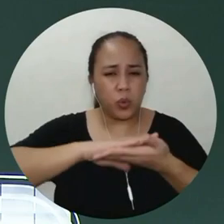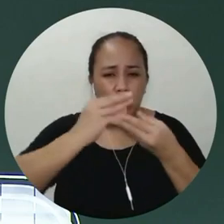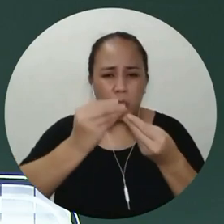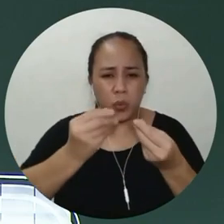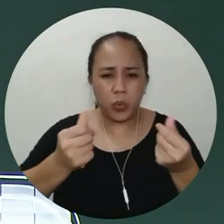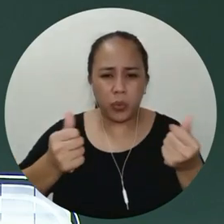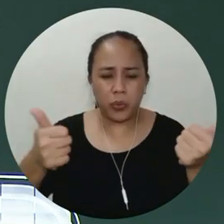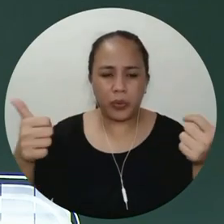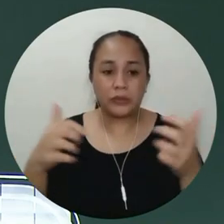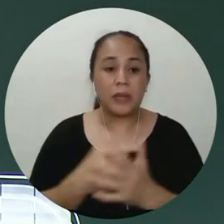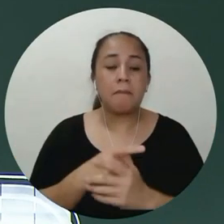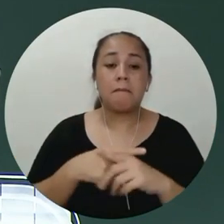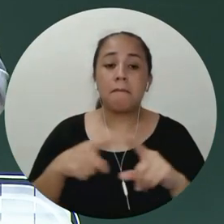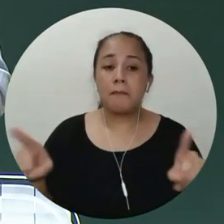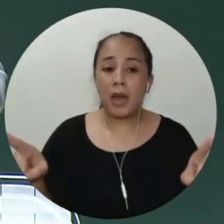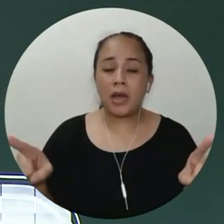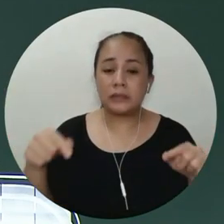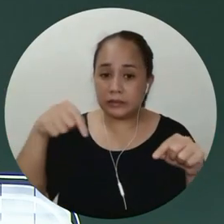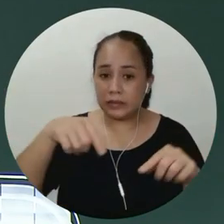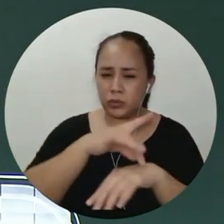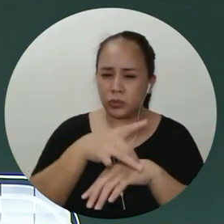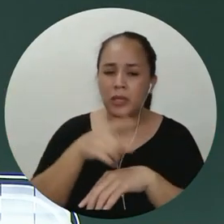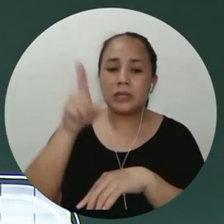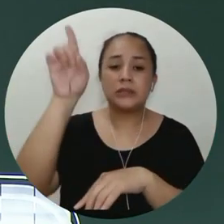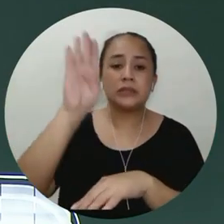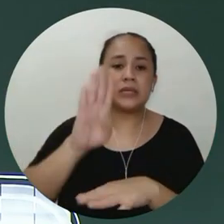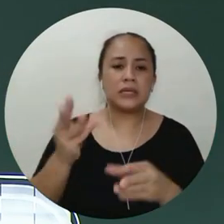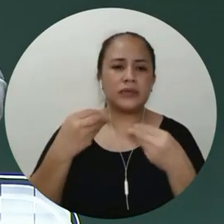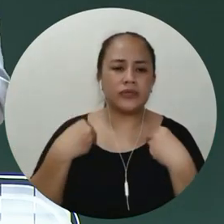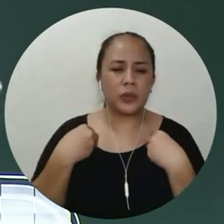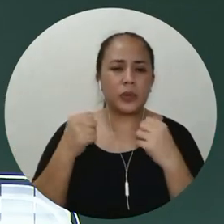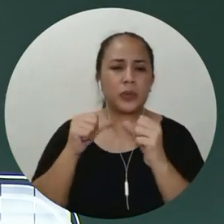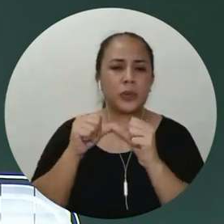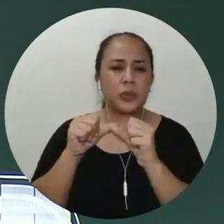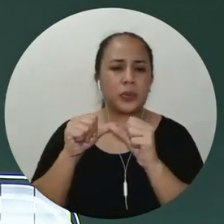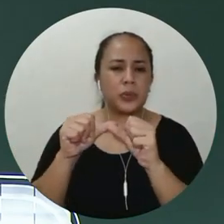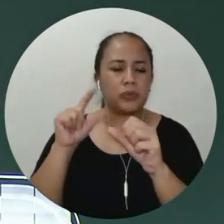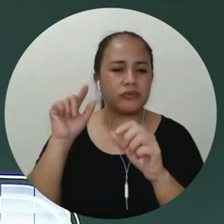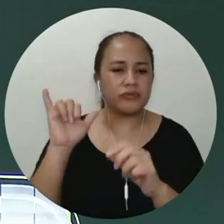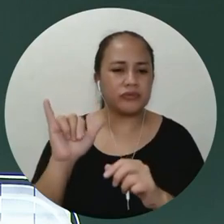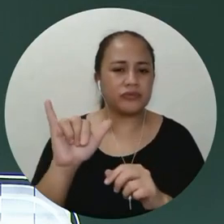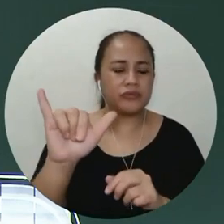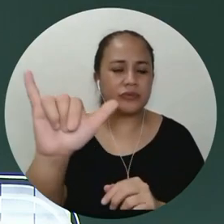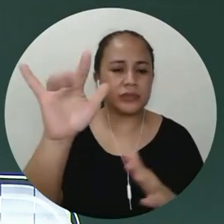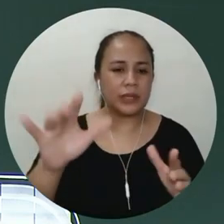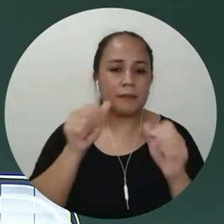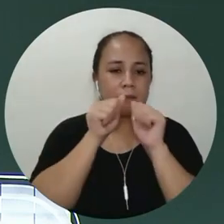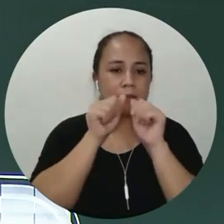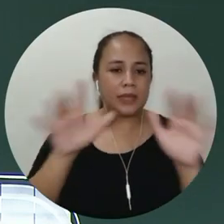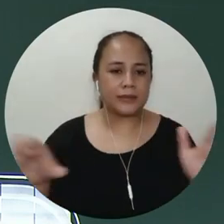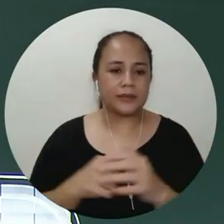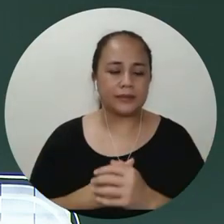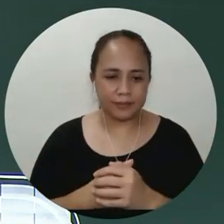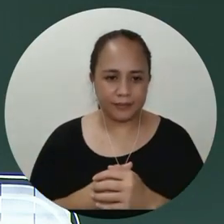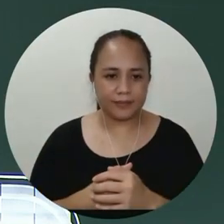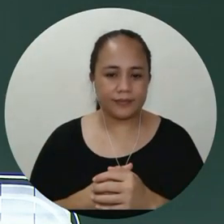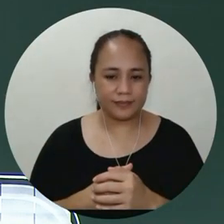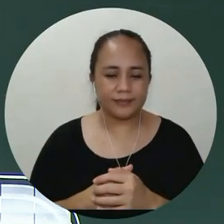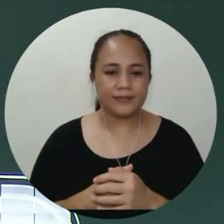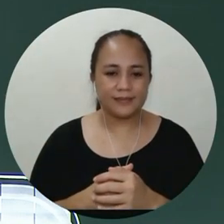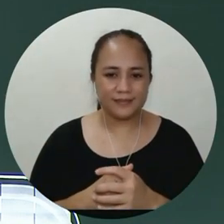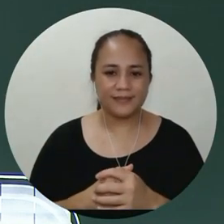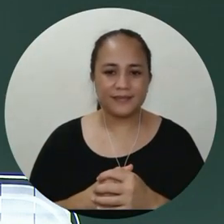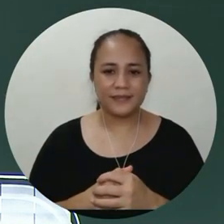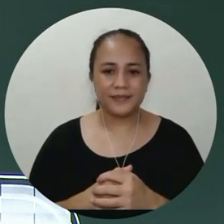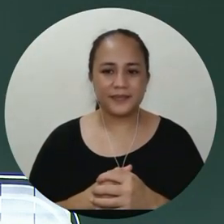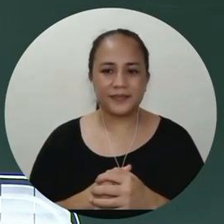주신다니까. But on this earth God will give us an everlasting blessing. 그다음에요 여러분이요 치유